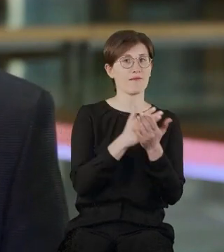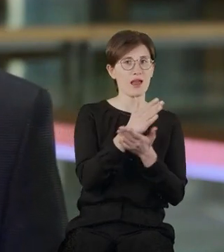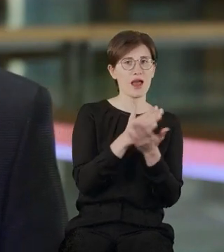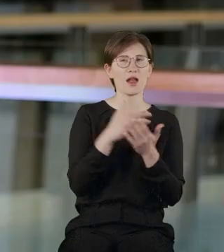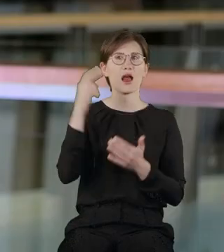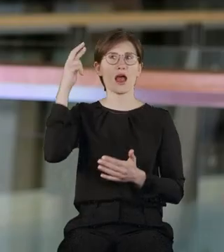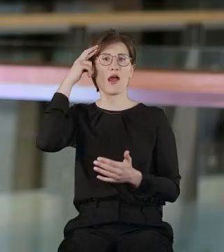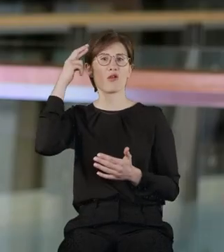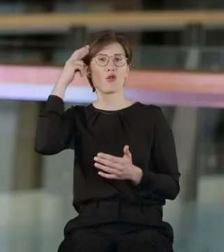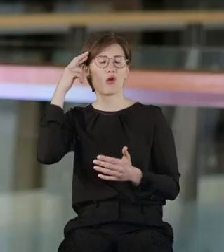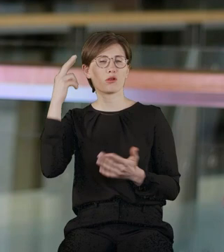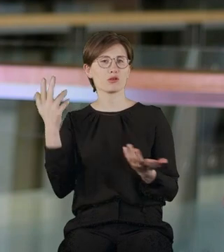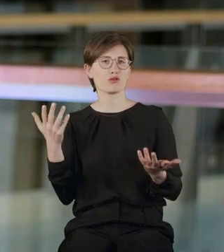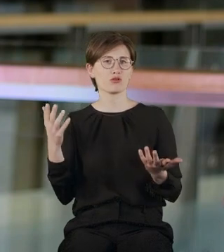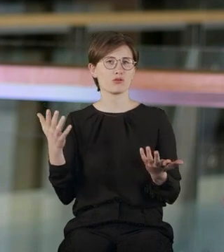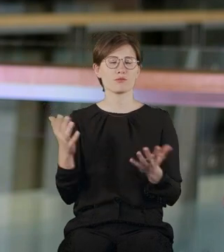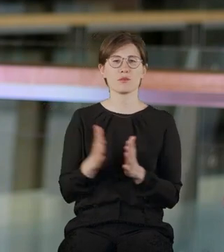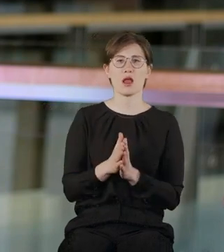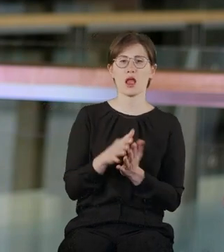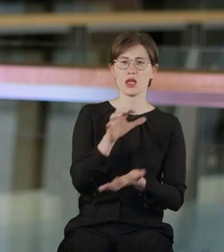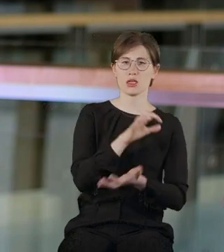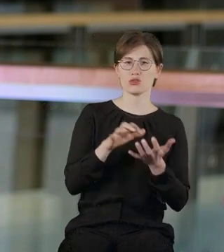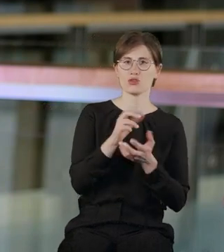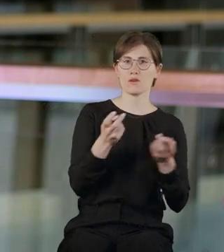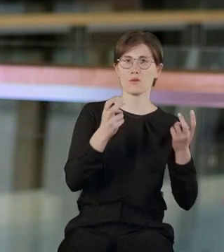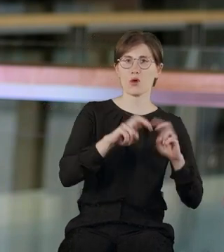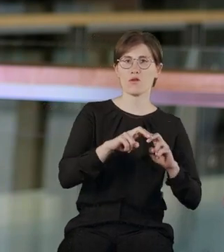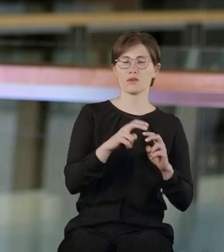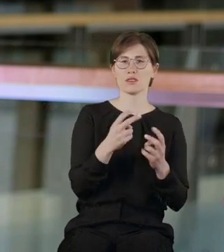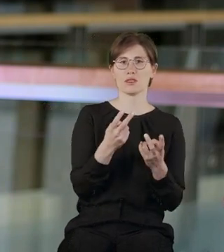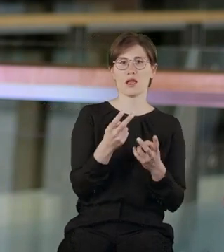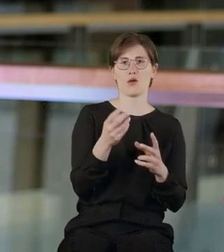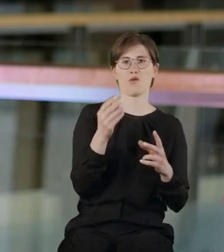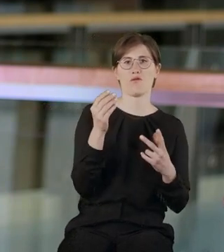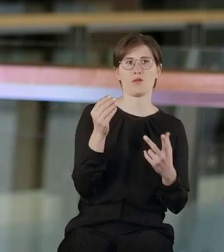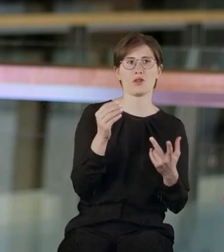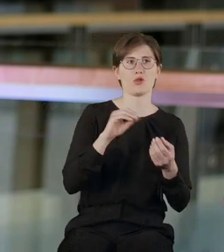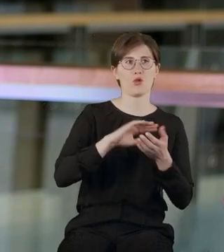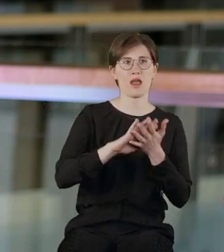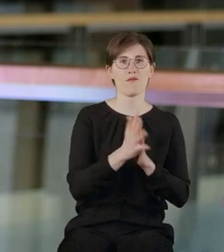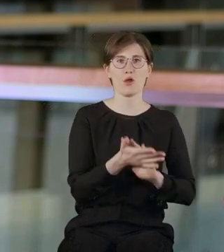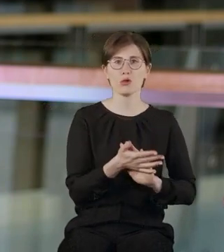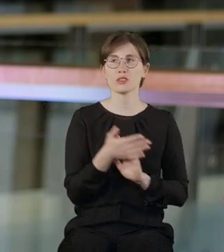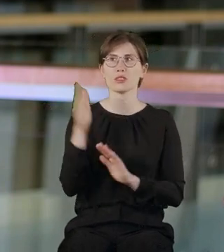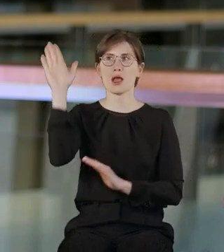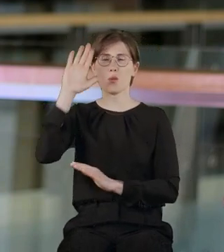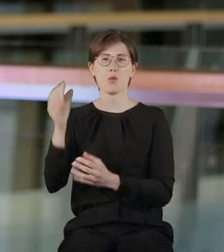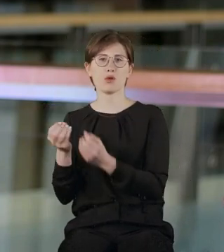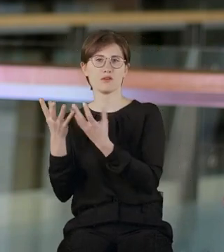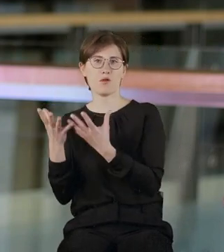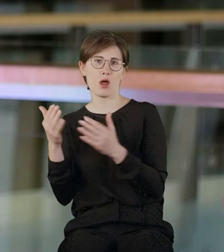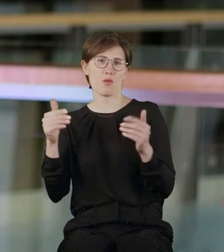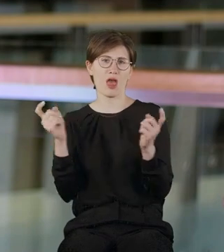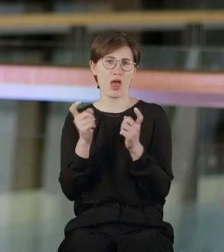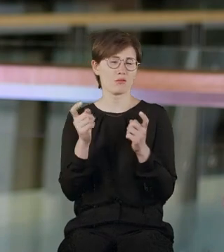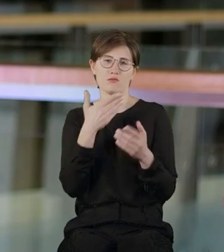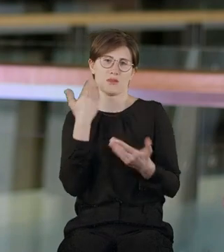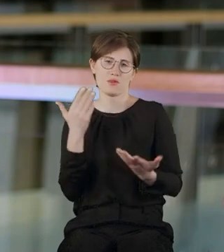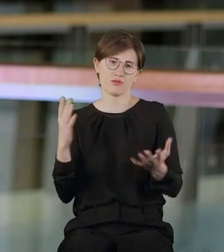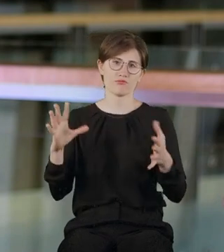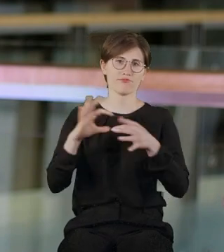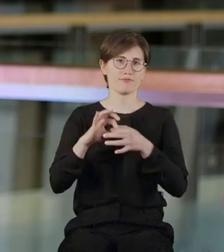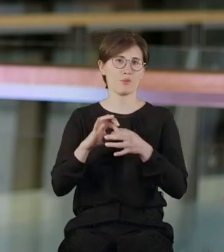rozumem. Czy świat powstał w wyniku ewolucji, czy został stworzony przez Pana Boga, a może nie ma sprzeczności